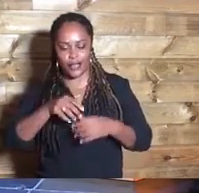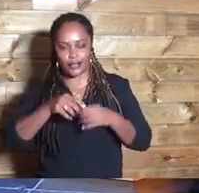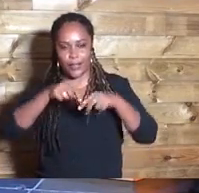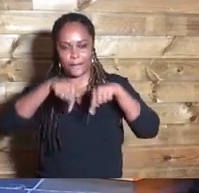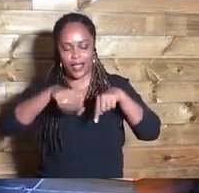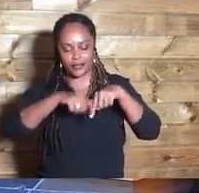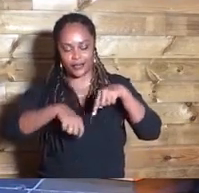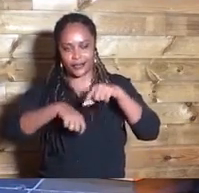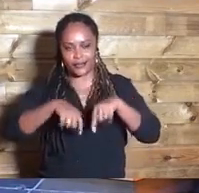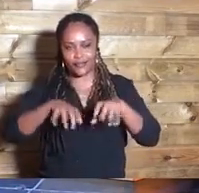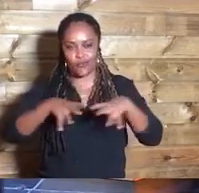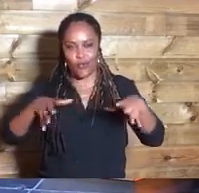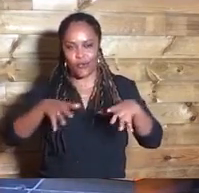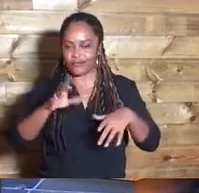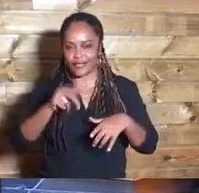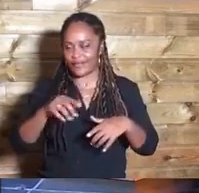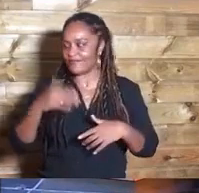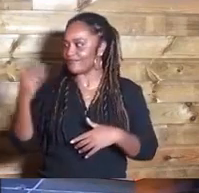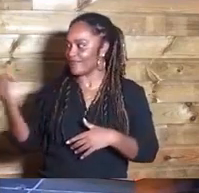Nathalie Minacci.